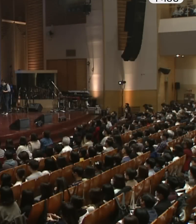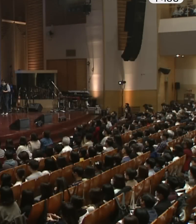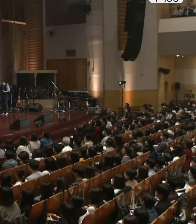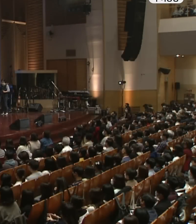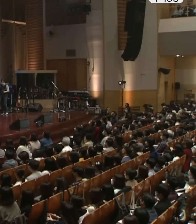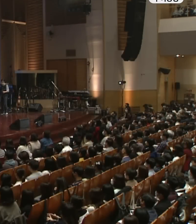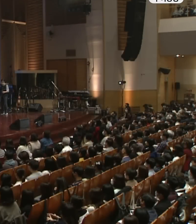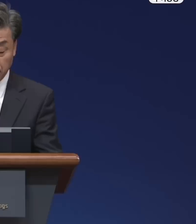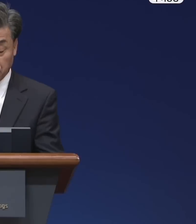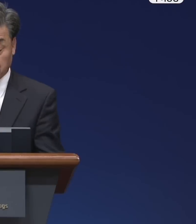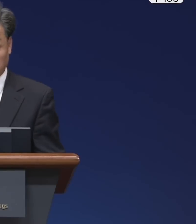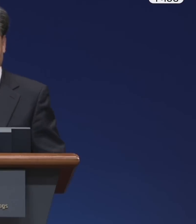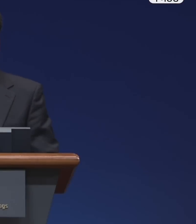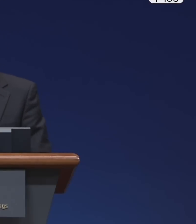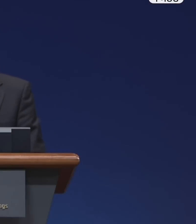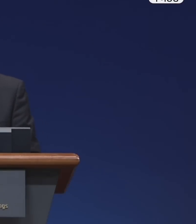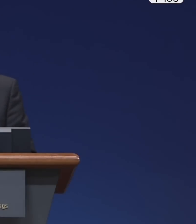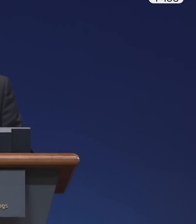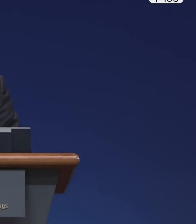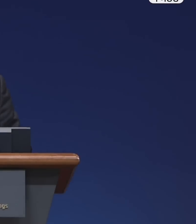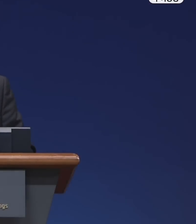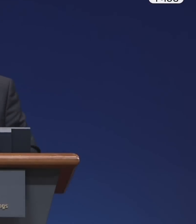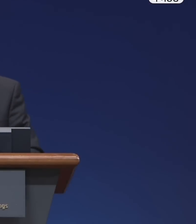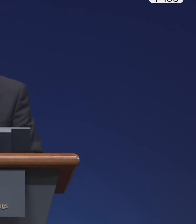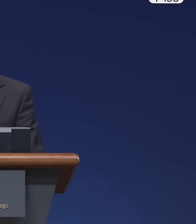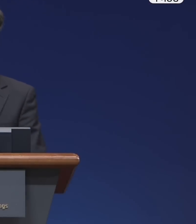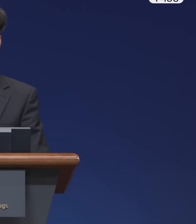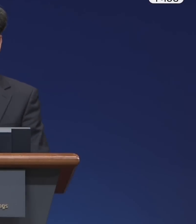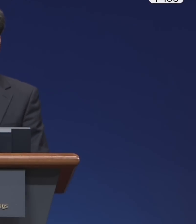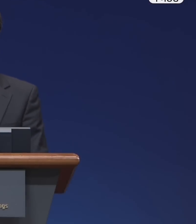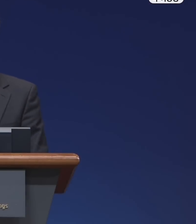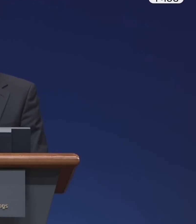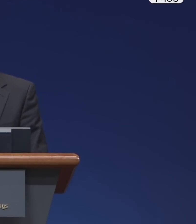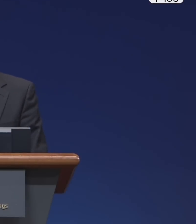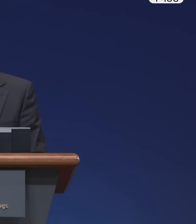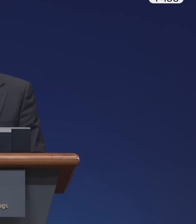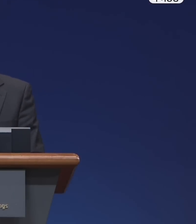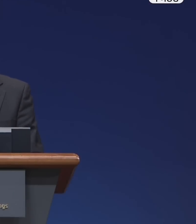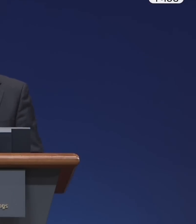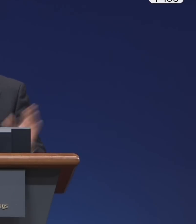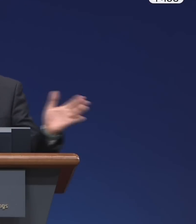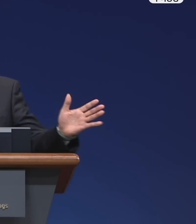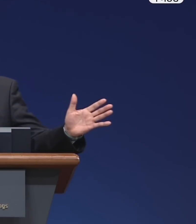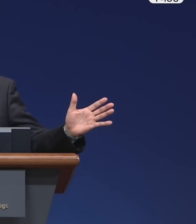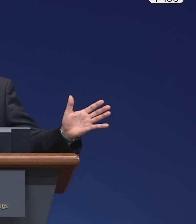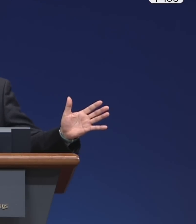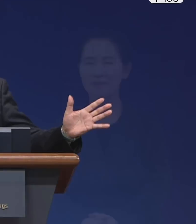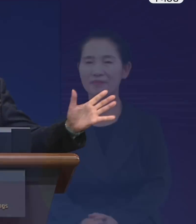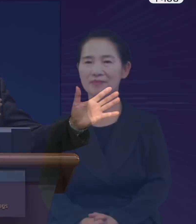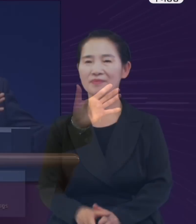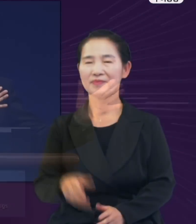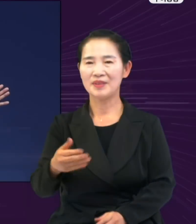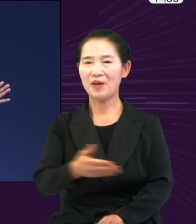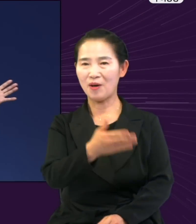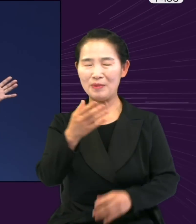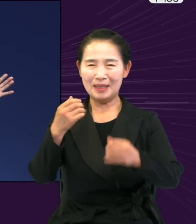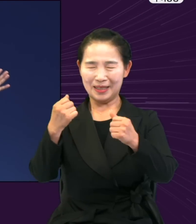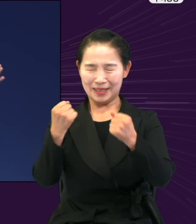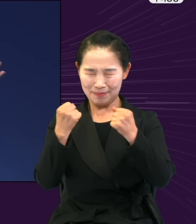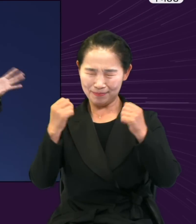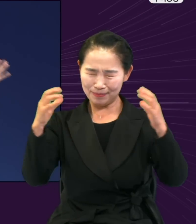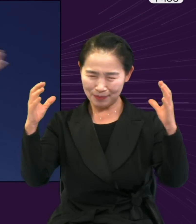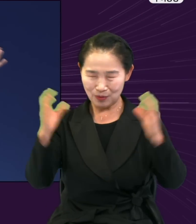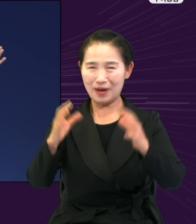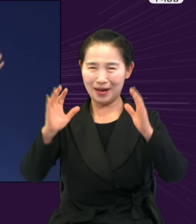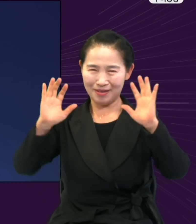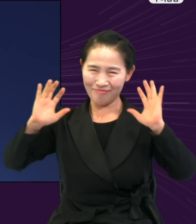예, 오늘도 하은이가 영상을 통해서 이 다니엘 기도회에 참여하고 있을 텐데 여러분 마음을 힘껏 모아 힘차게 하은이 위해